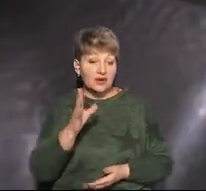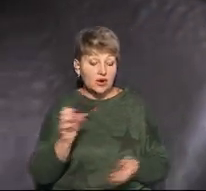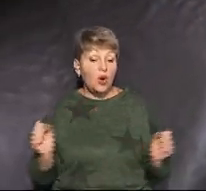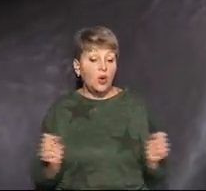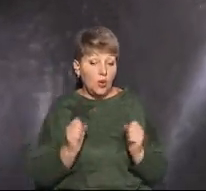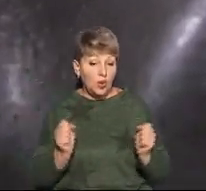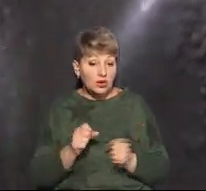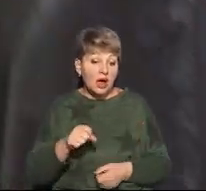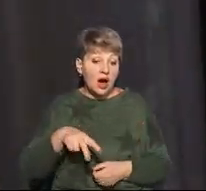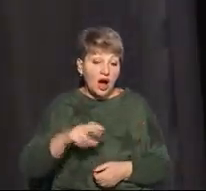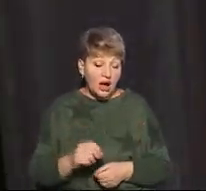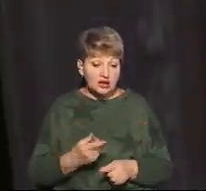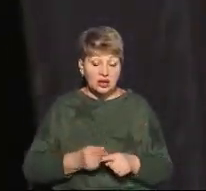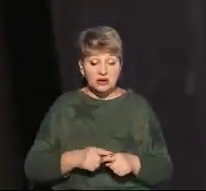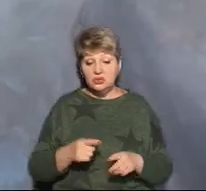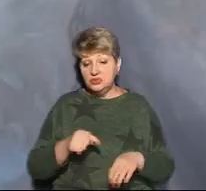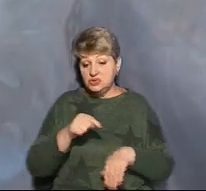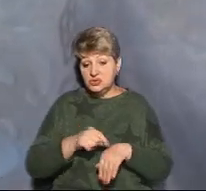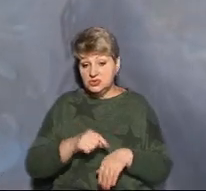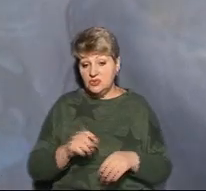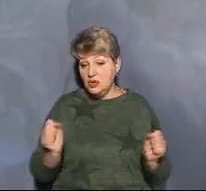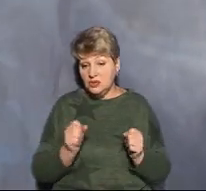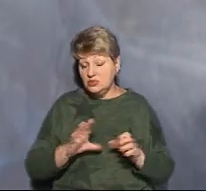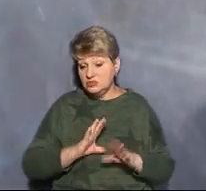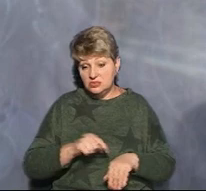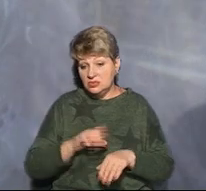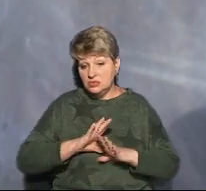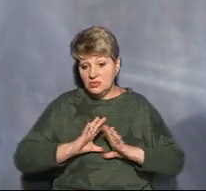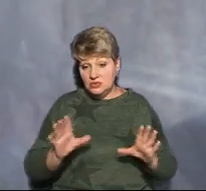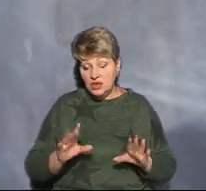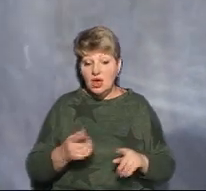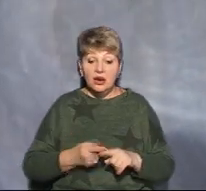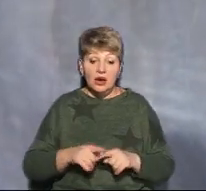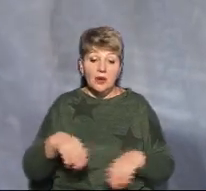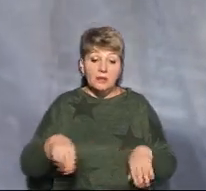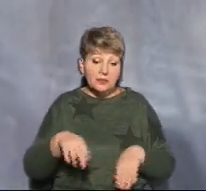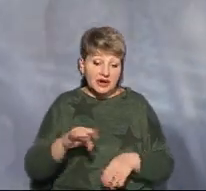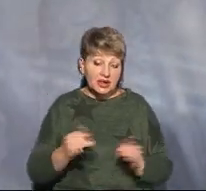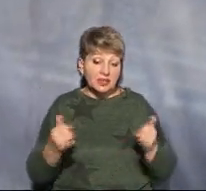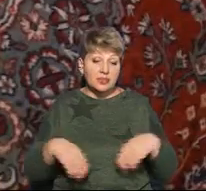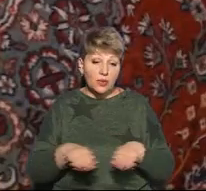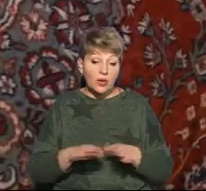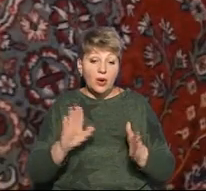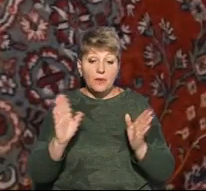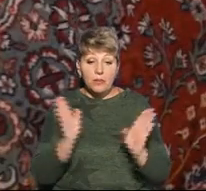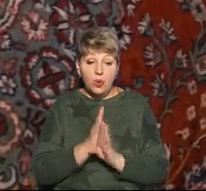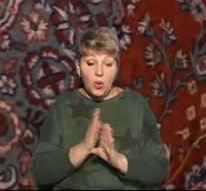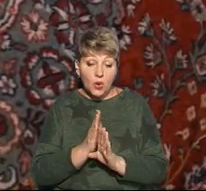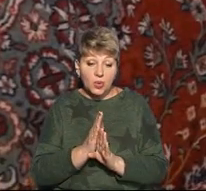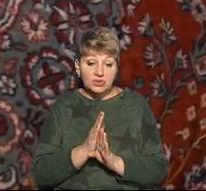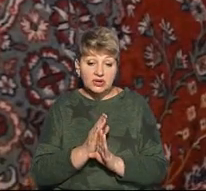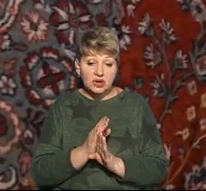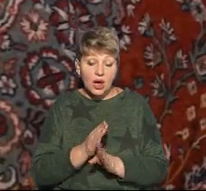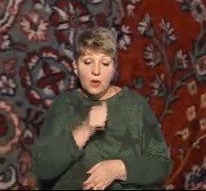холодні, але дискомфорту від цього вона не відчуває. Каже, проти того, щоб опалення вмикали при такій погоді, як зараз. В прошлому